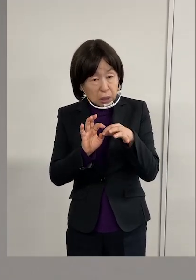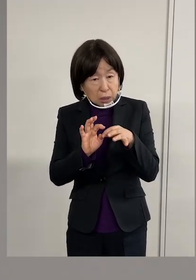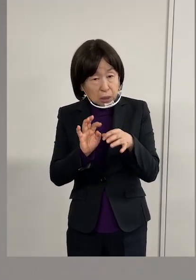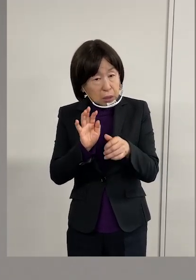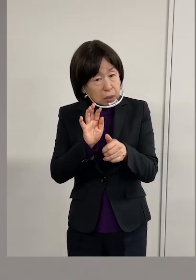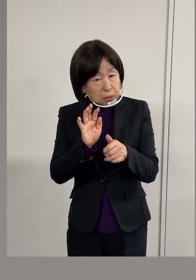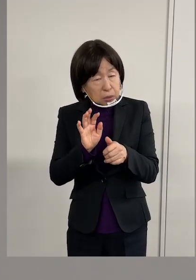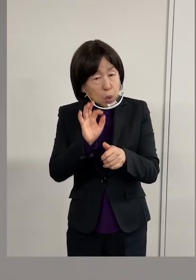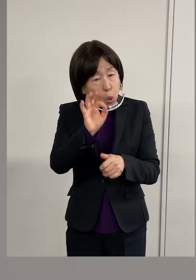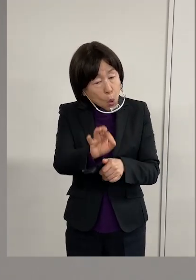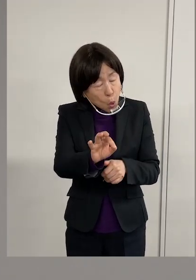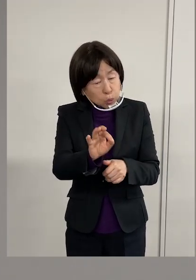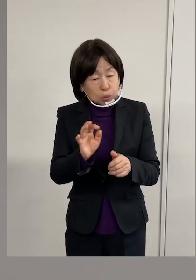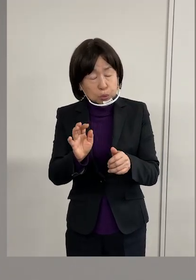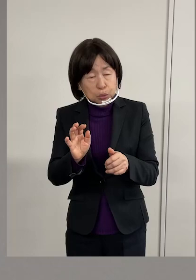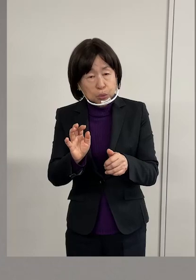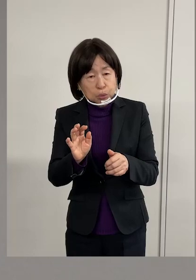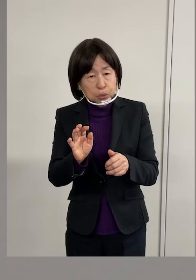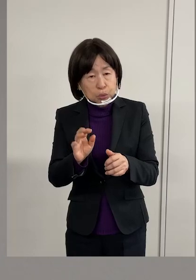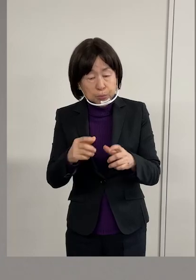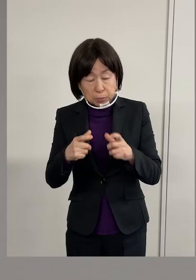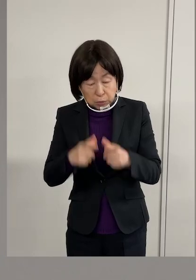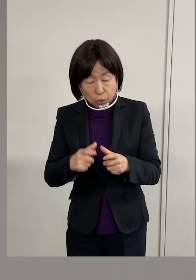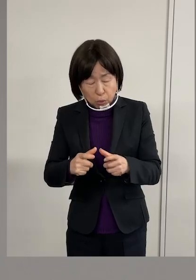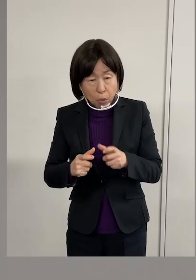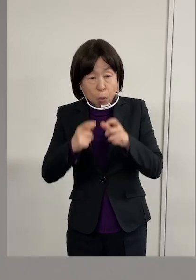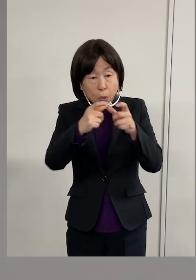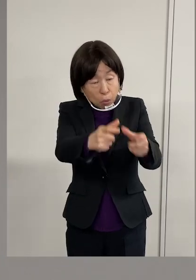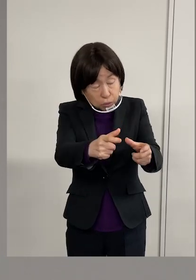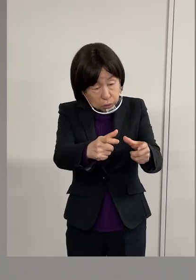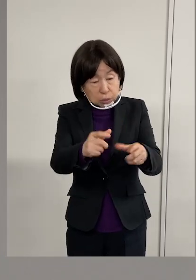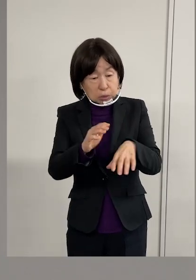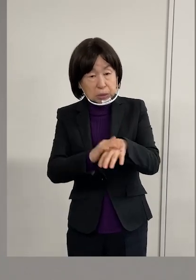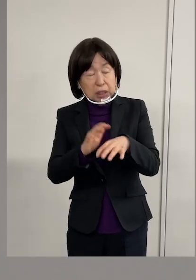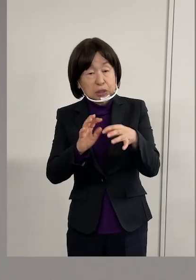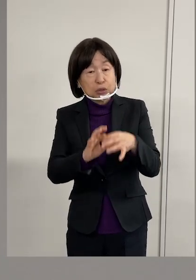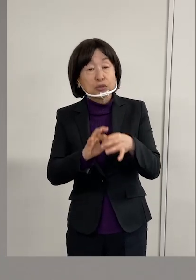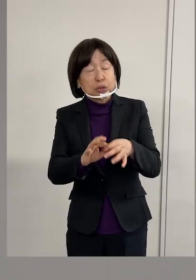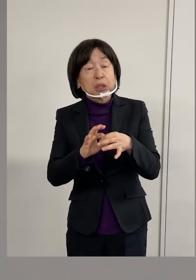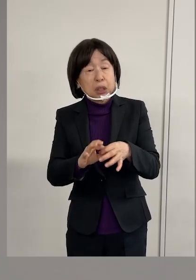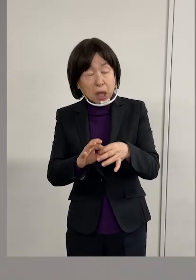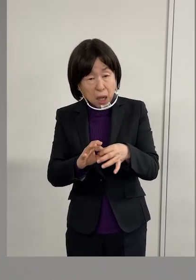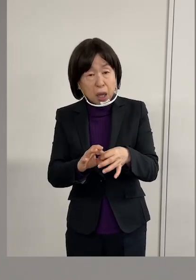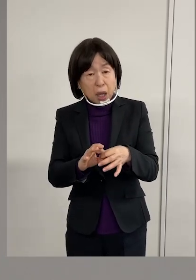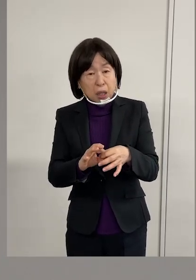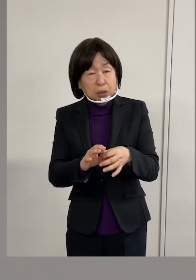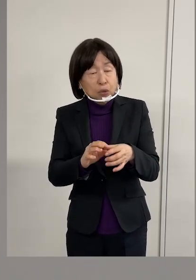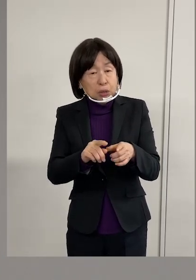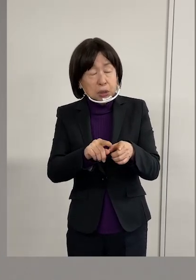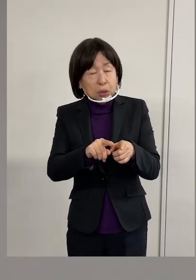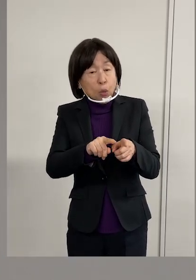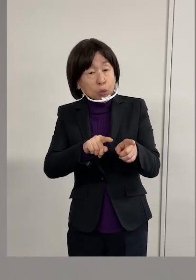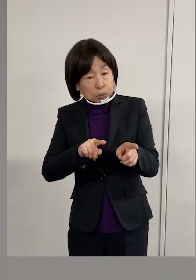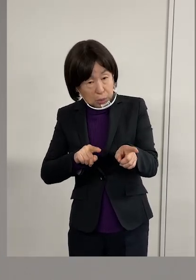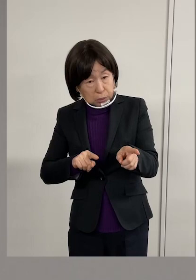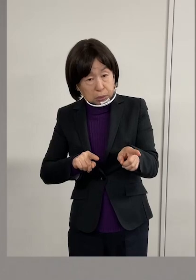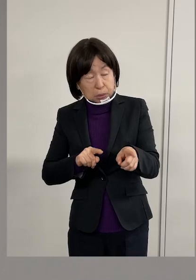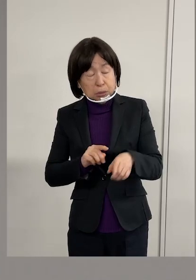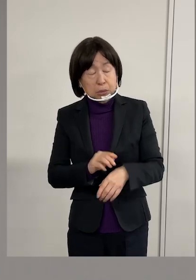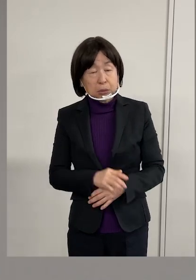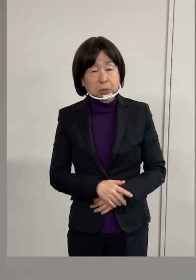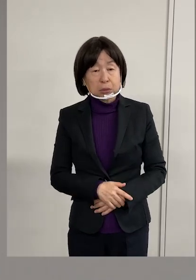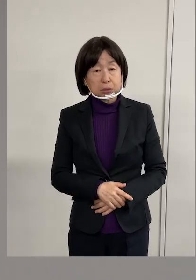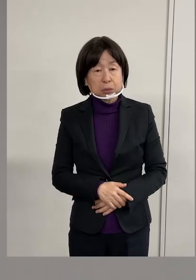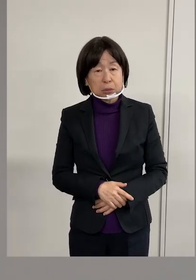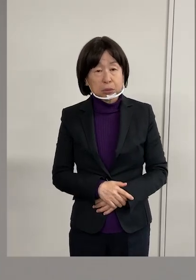グが1ヶ月程度ですかね。1ヶ月程度ちょっとタイムラグがあるので、で、交付率というのは少し今推計にはなりますけれども、